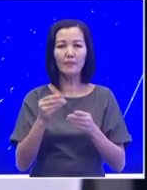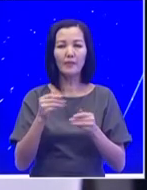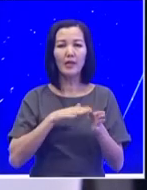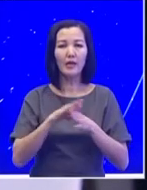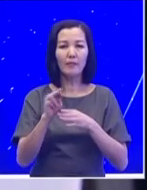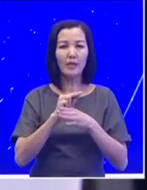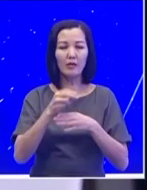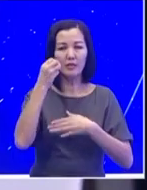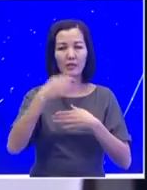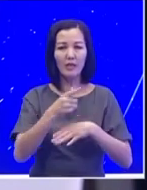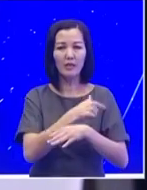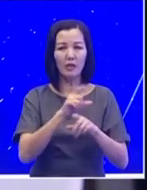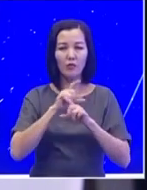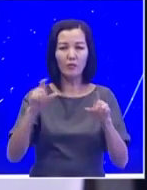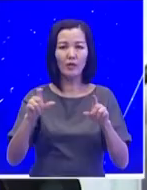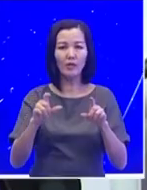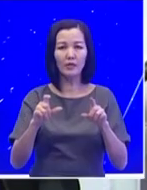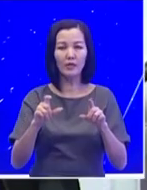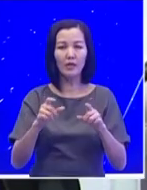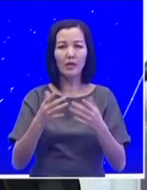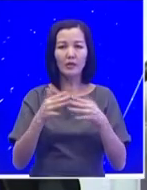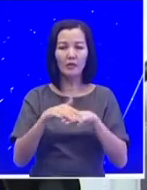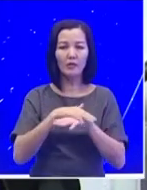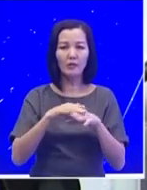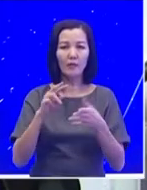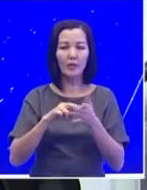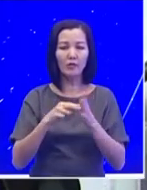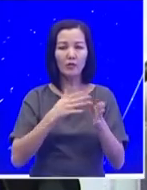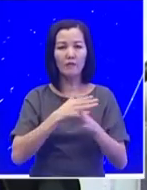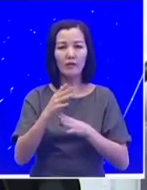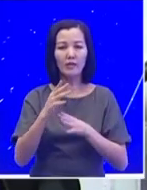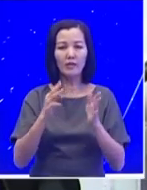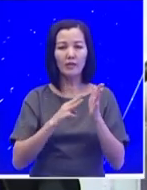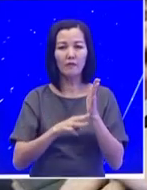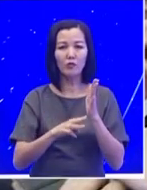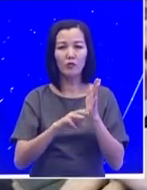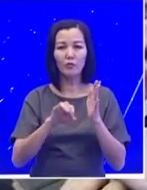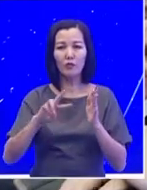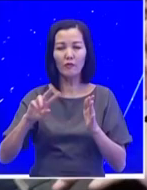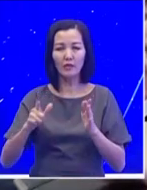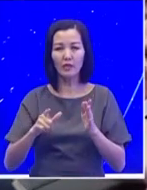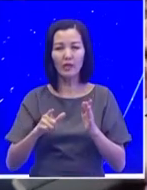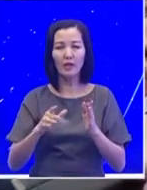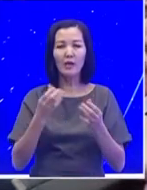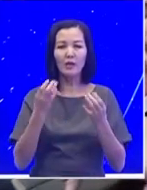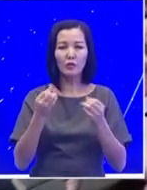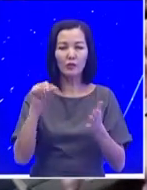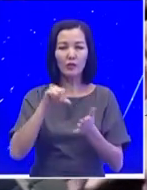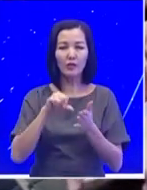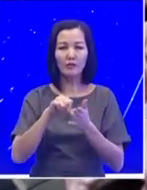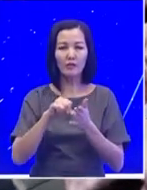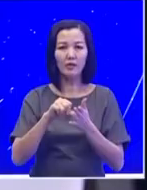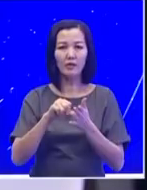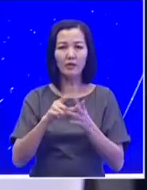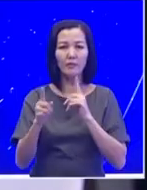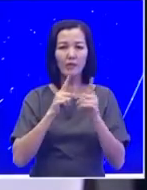ремонт центральной районной больницы с сейсмоусилением с бюджета планируется выделить около 900 миллионов тенге. В свою очередь, принявший участие на